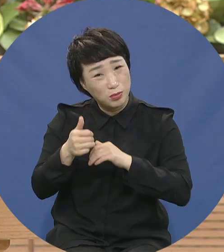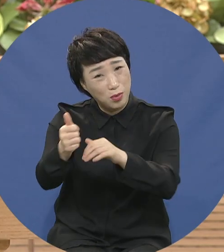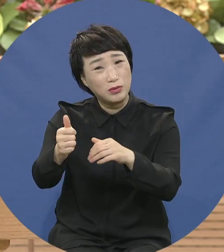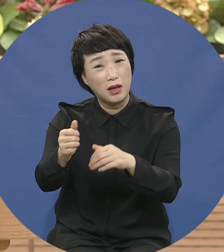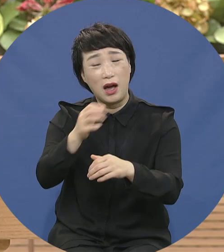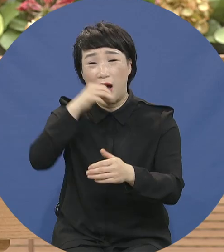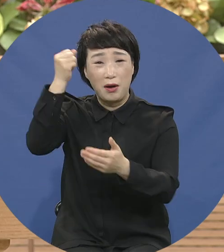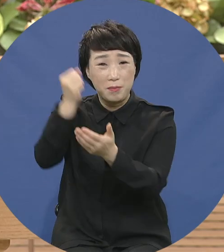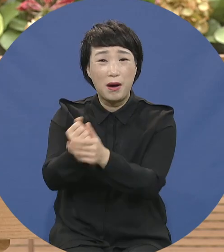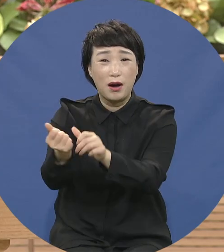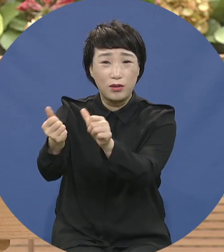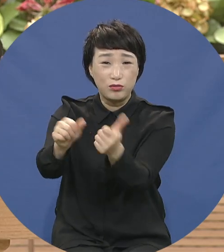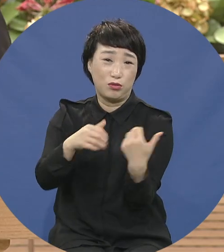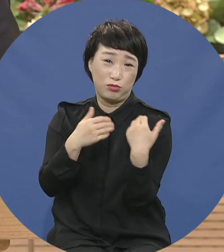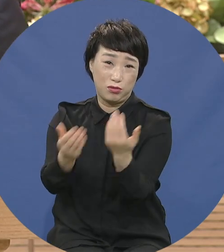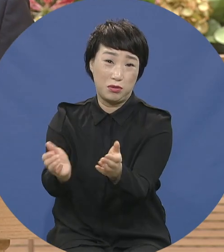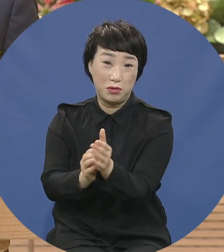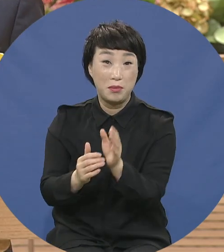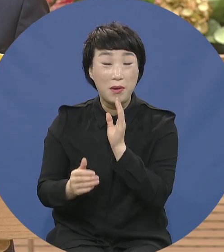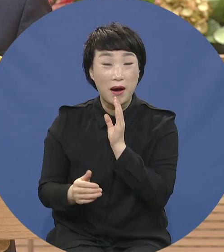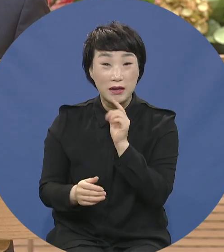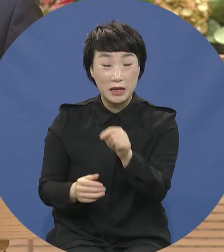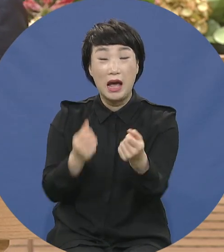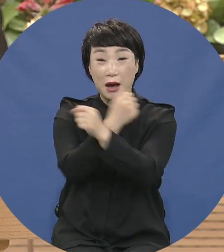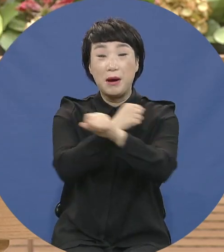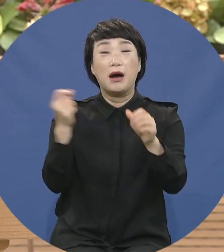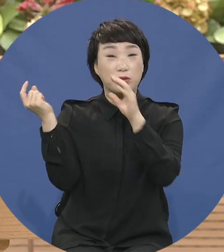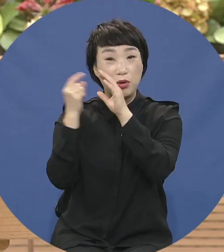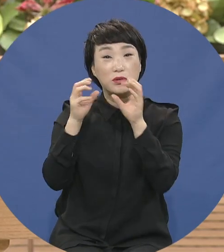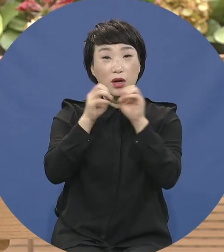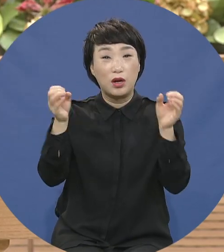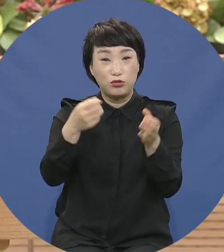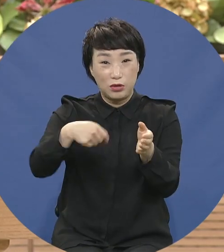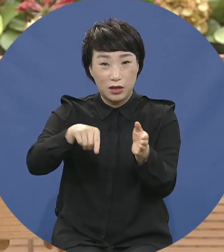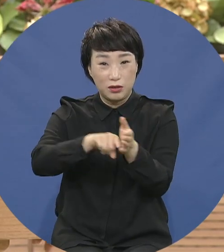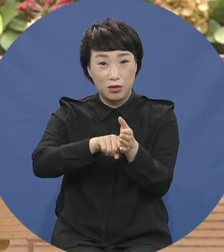죽이고, 이 해방의 소식을 전하기 위해서